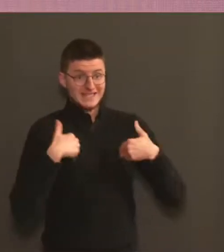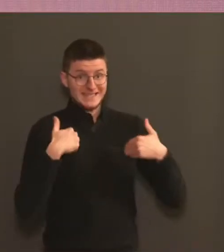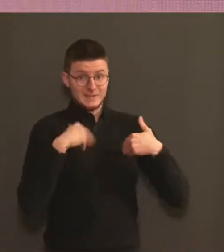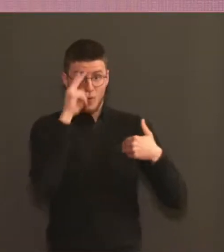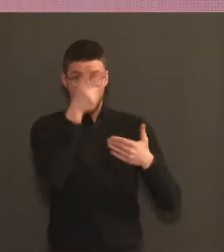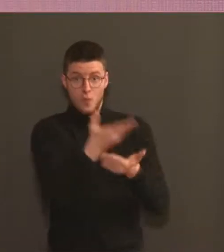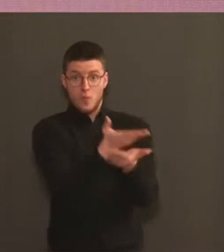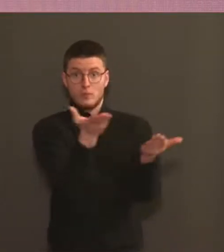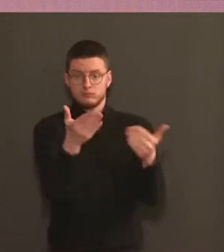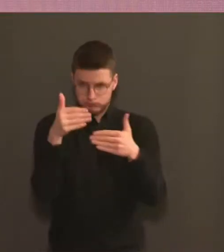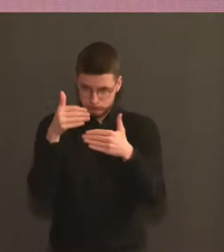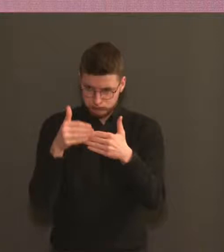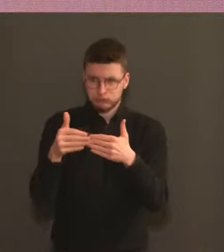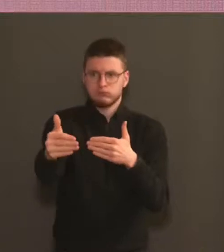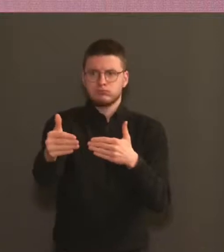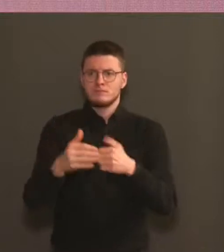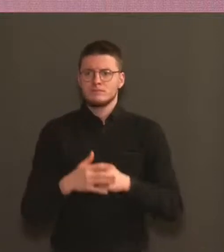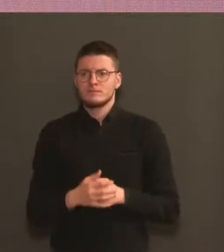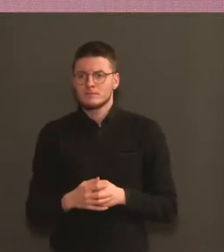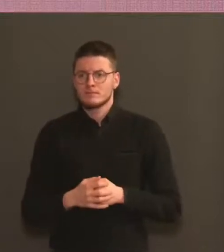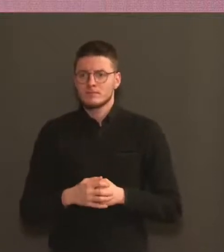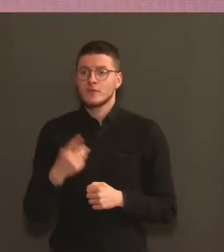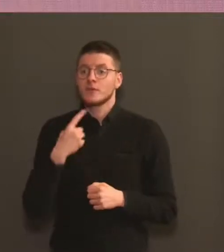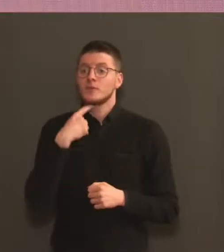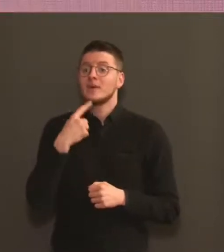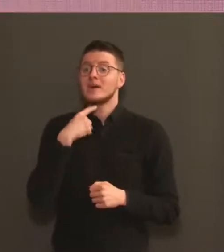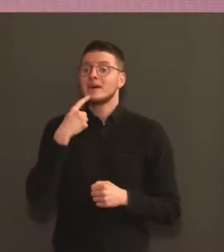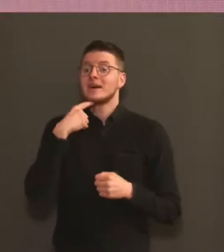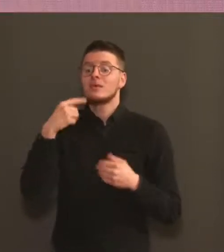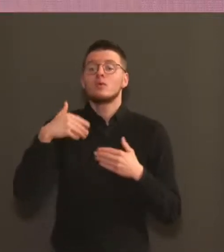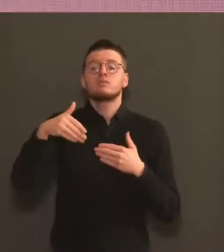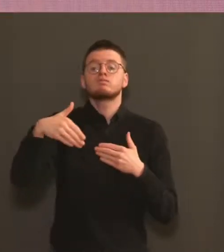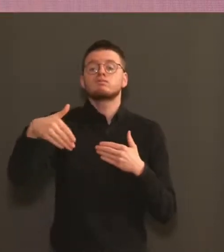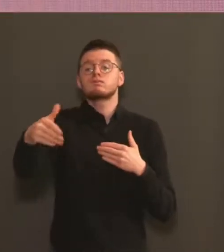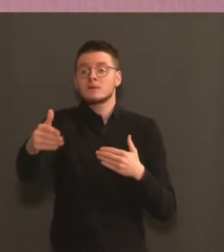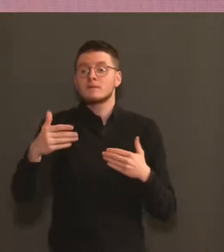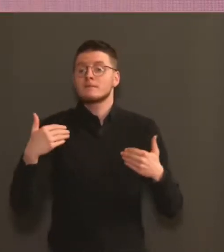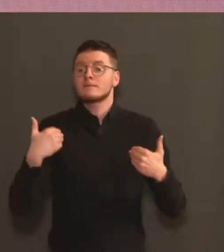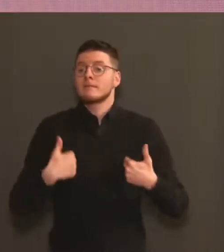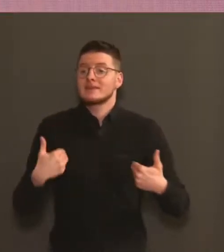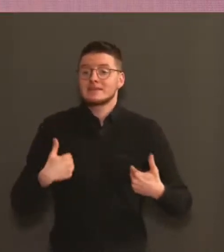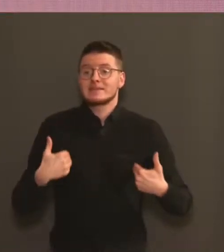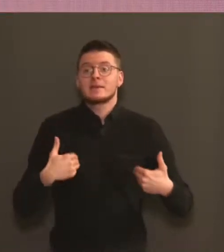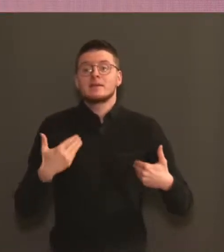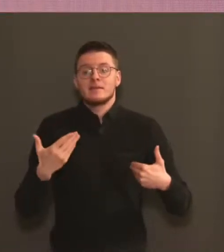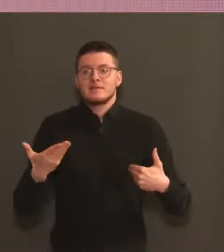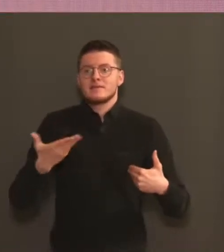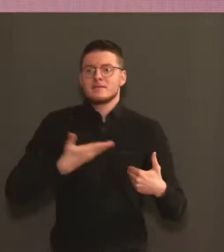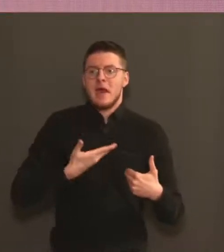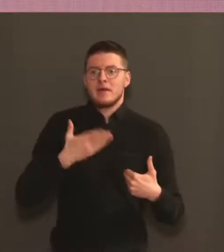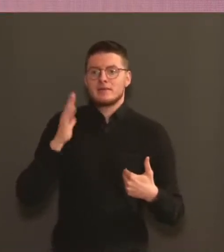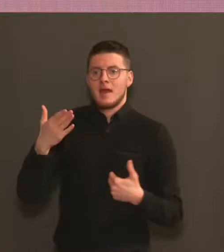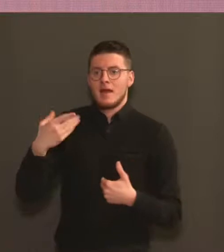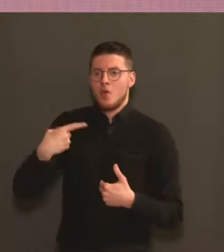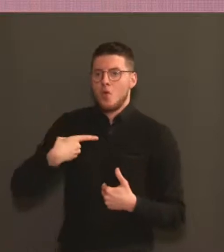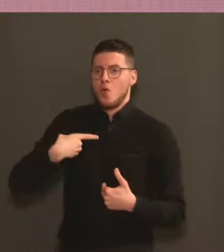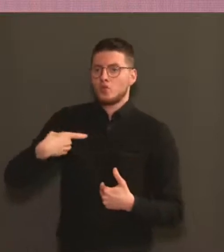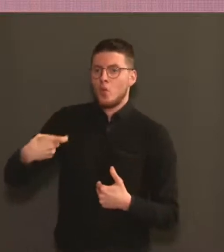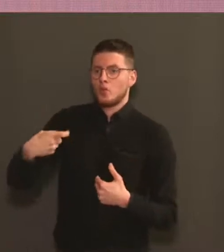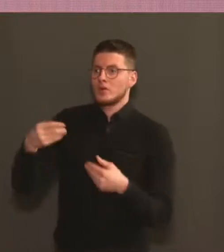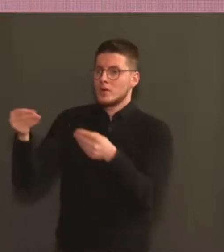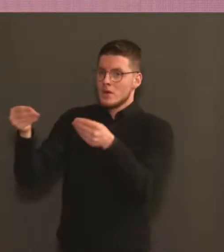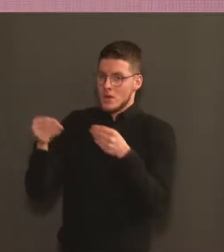In de komende week zal elke burger een persoonlijke uitnodiging met een unieke